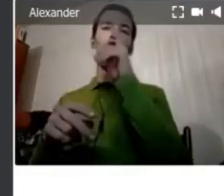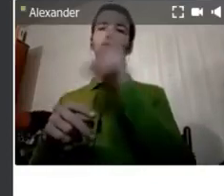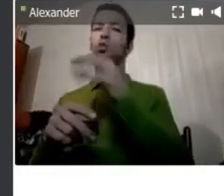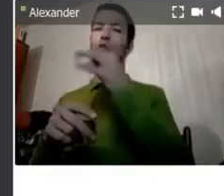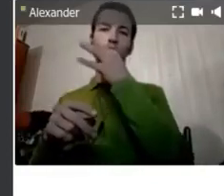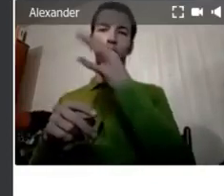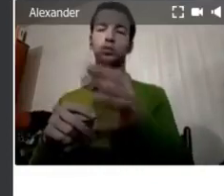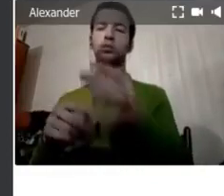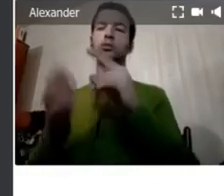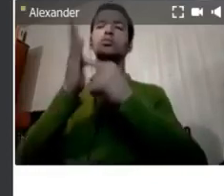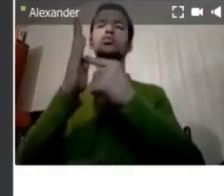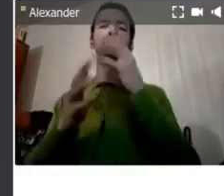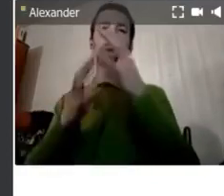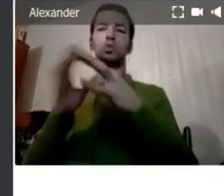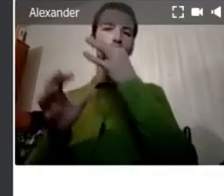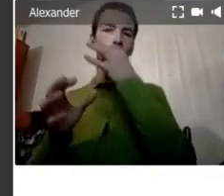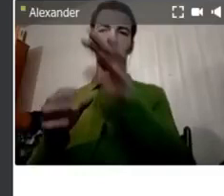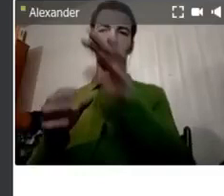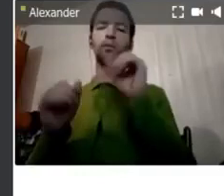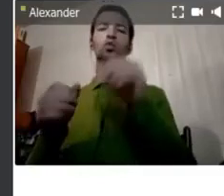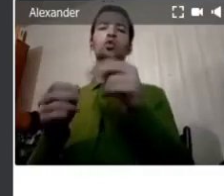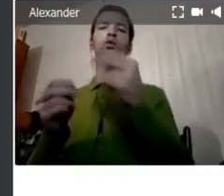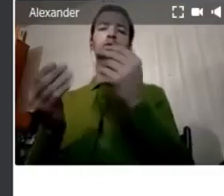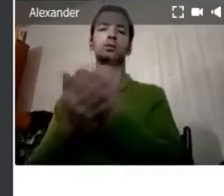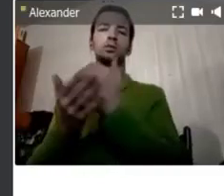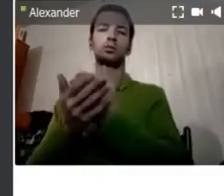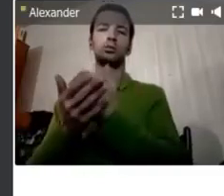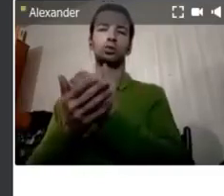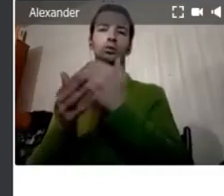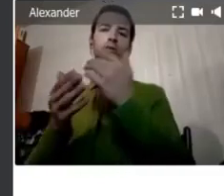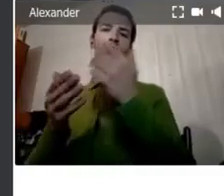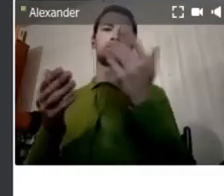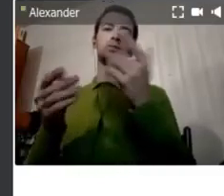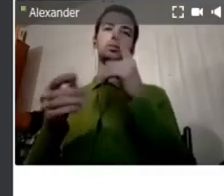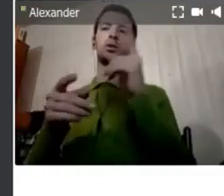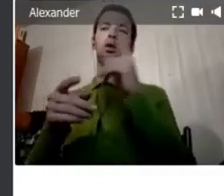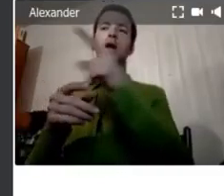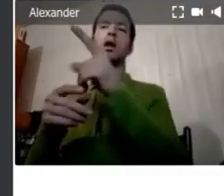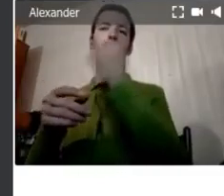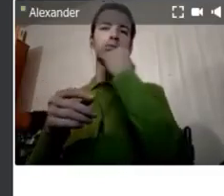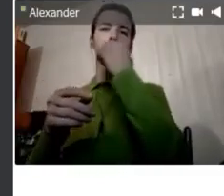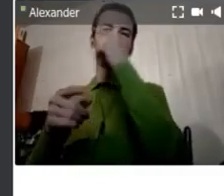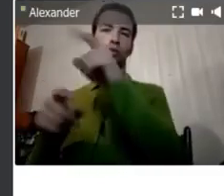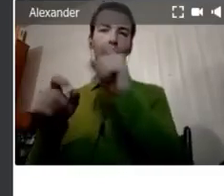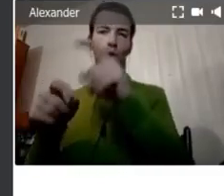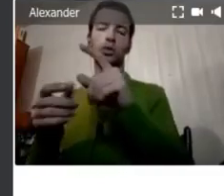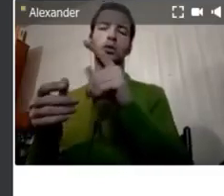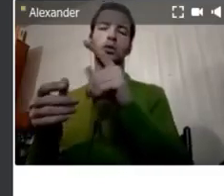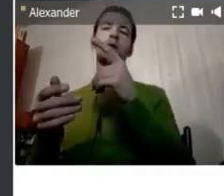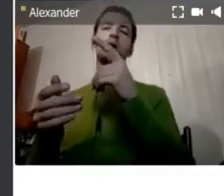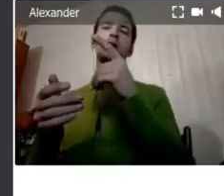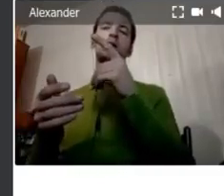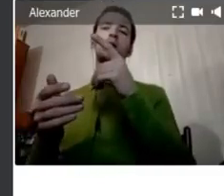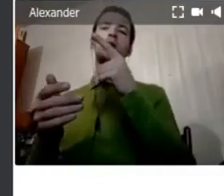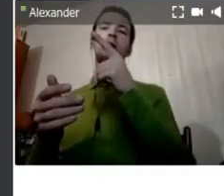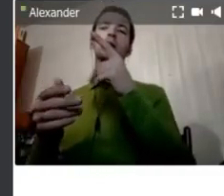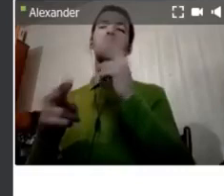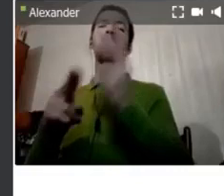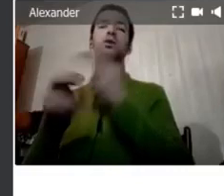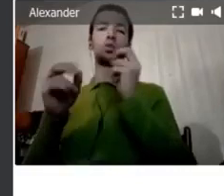этого интернет и непосредственно являясь самому клиентом интернет-магазина